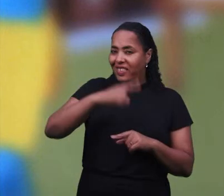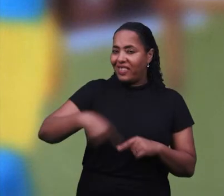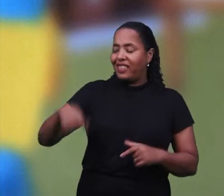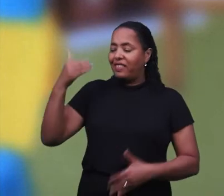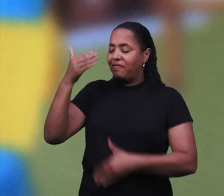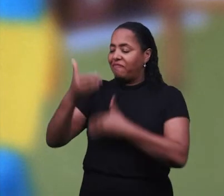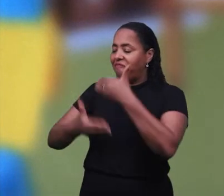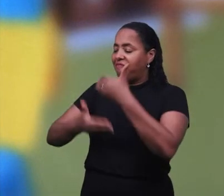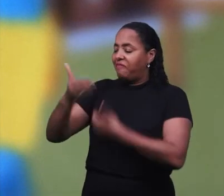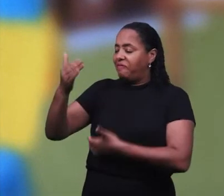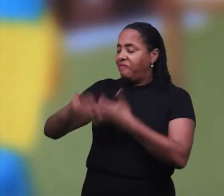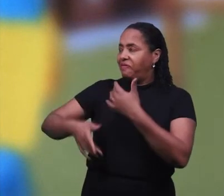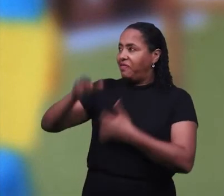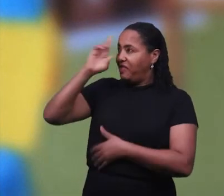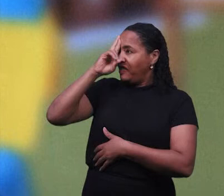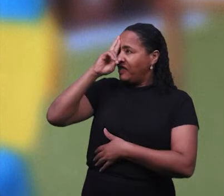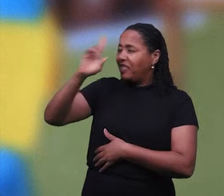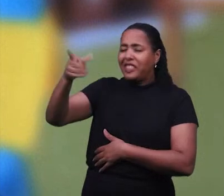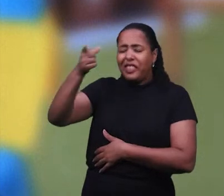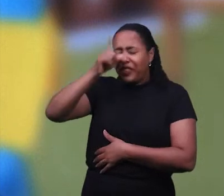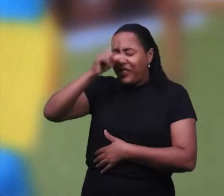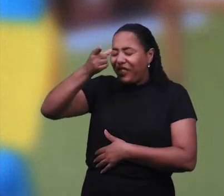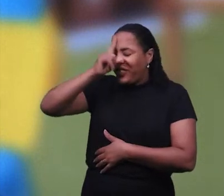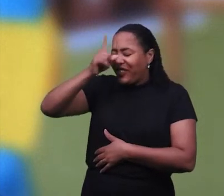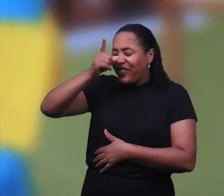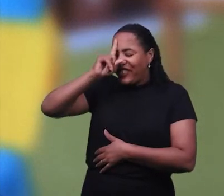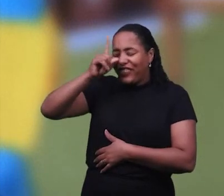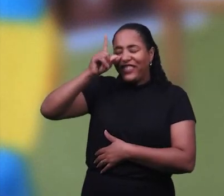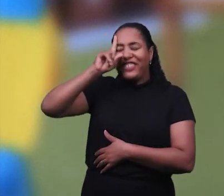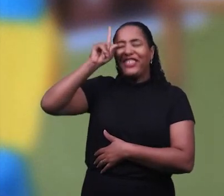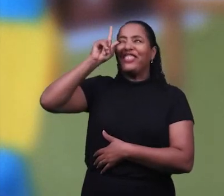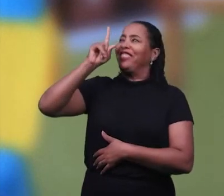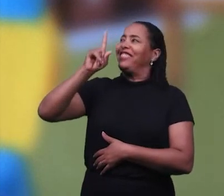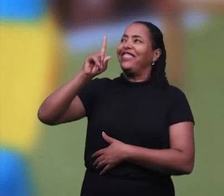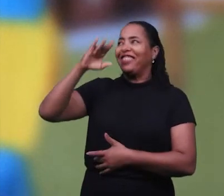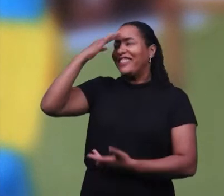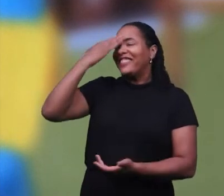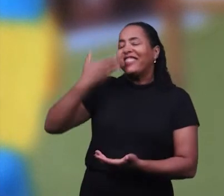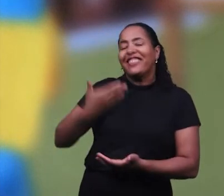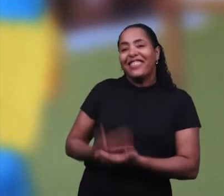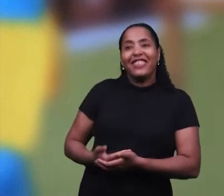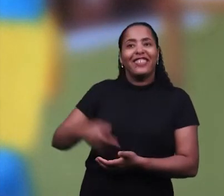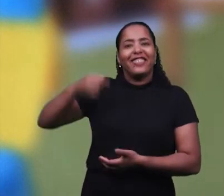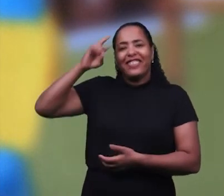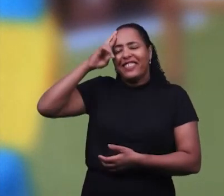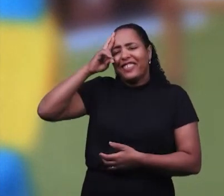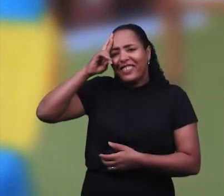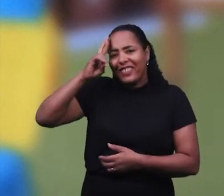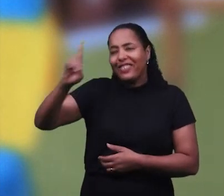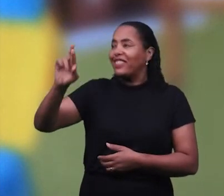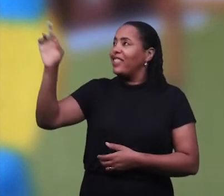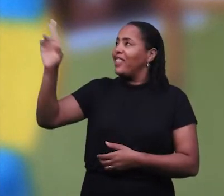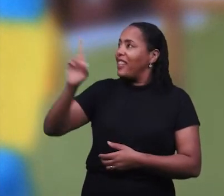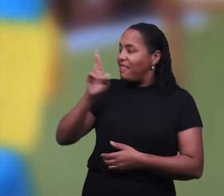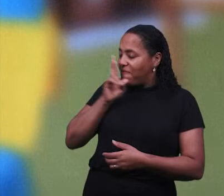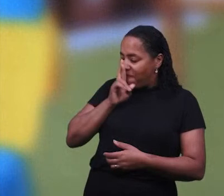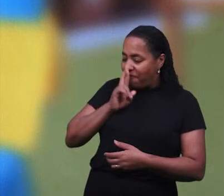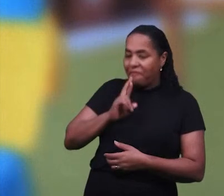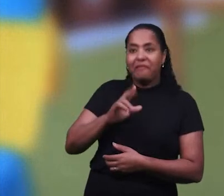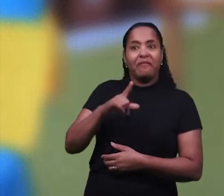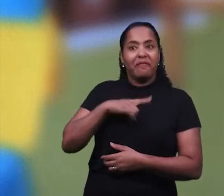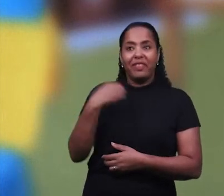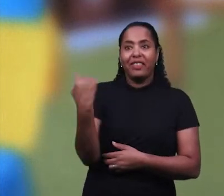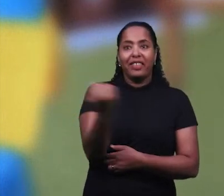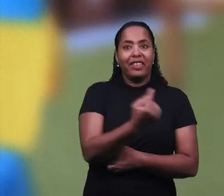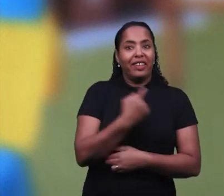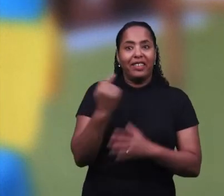nous puissions être devant l'autel du Seigneur tous les jours de notre vie, en croyant que le Seigneur il a la